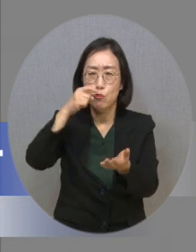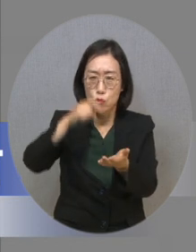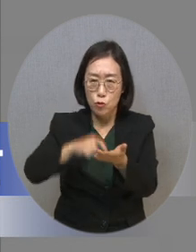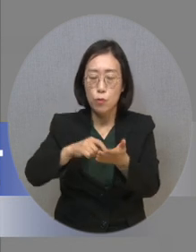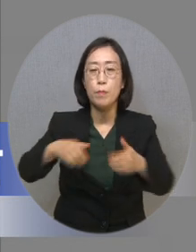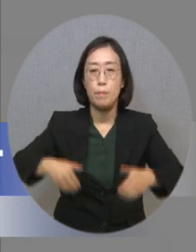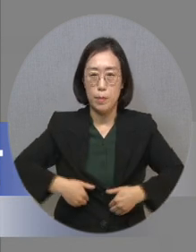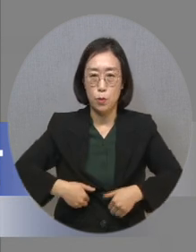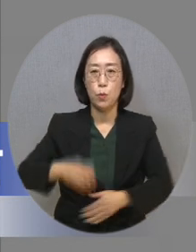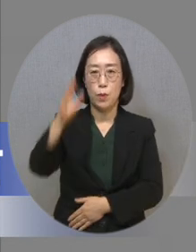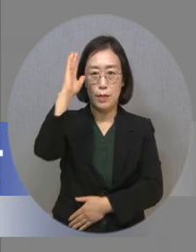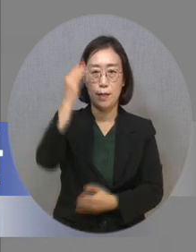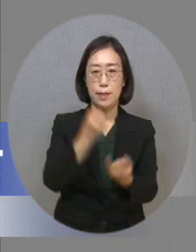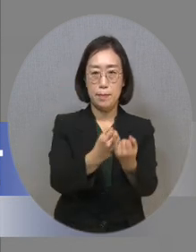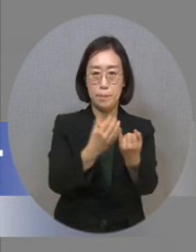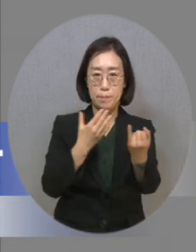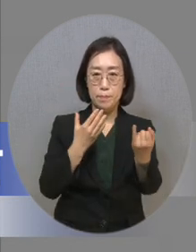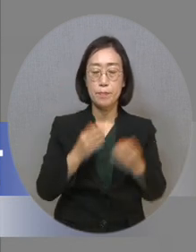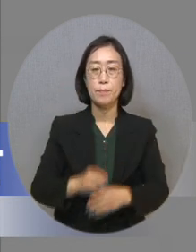한다고